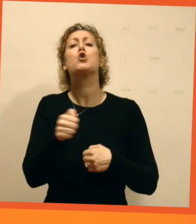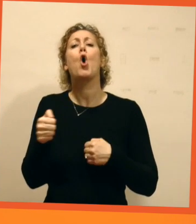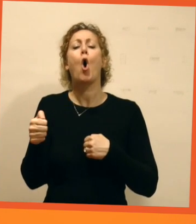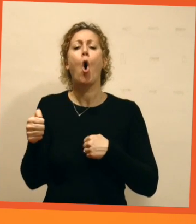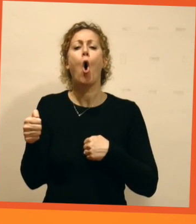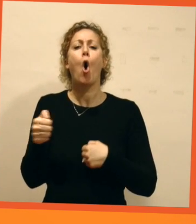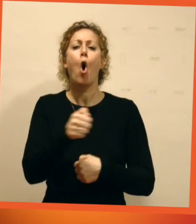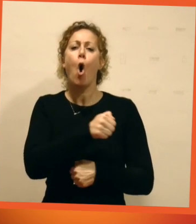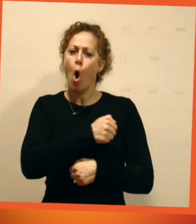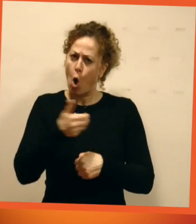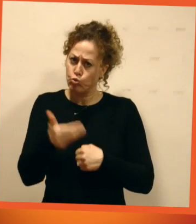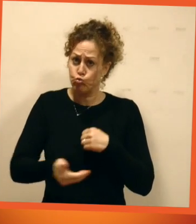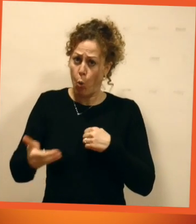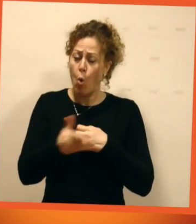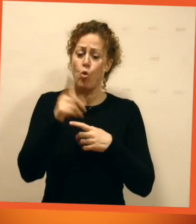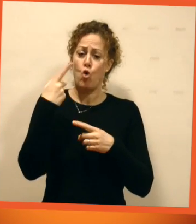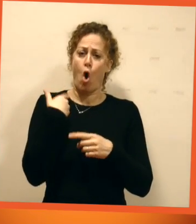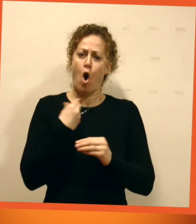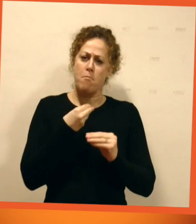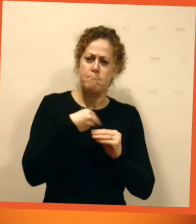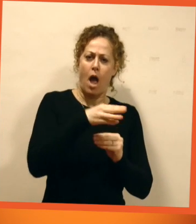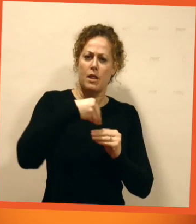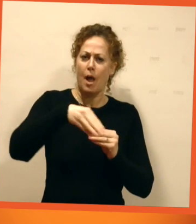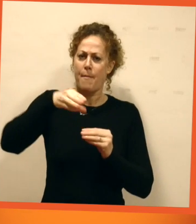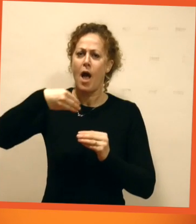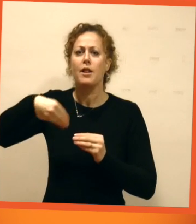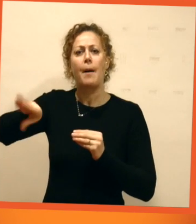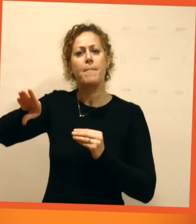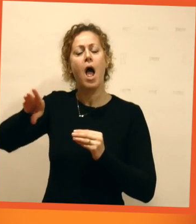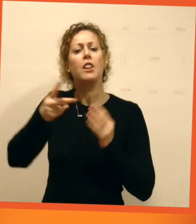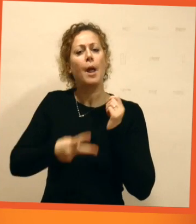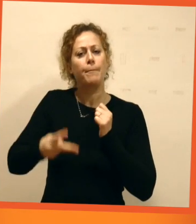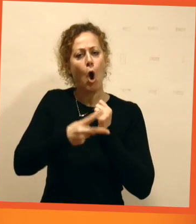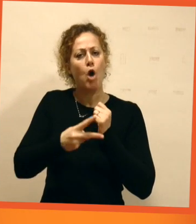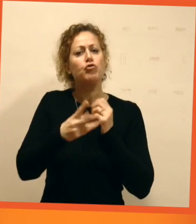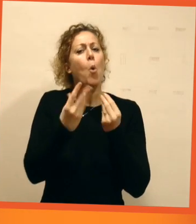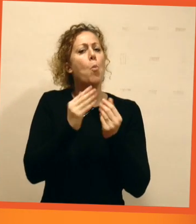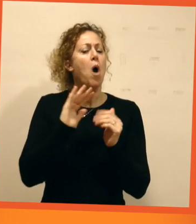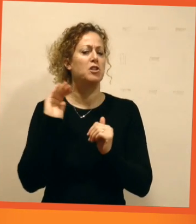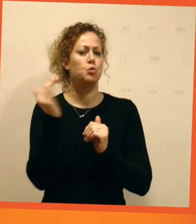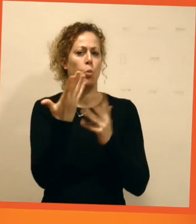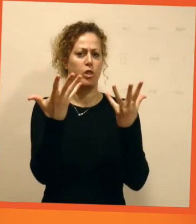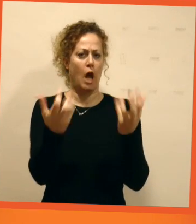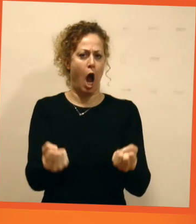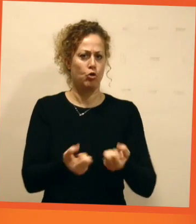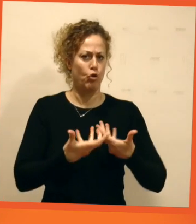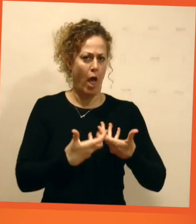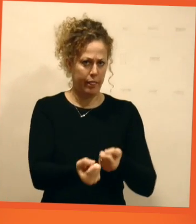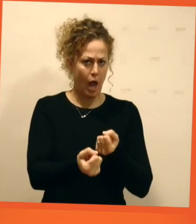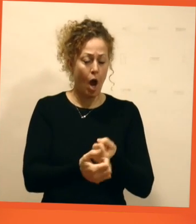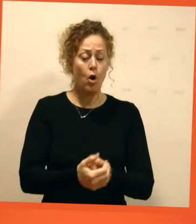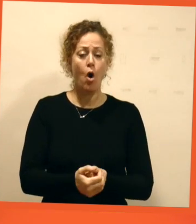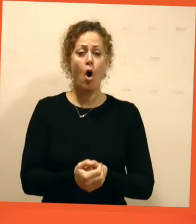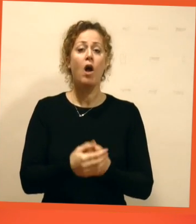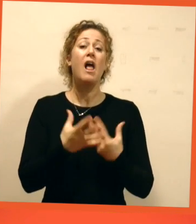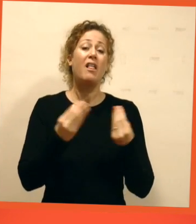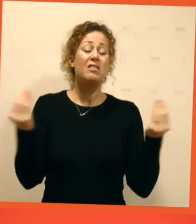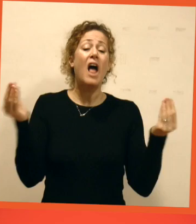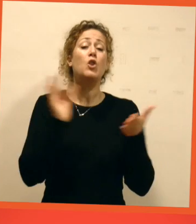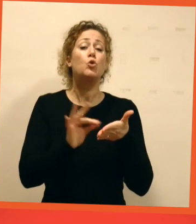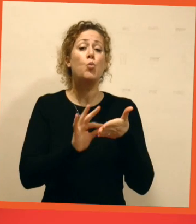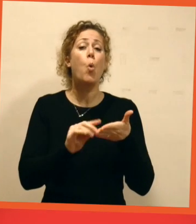e normalmente una buona parte delle scuole a volte non hanno le possibilità, a